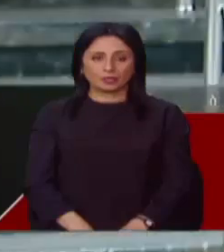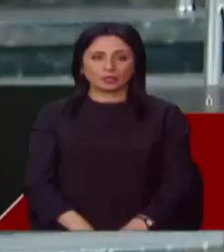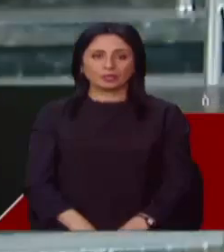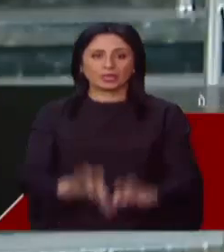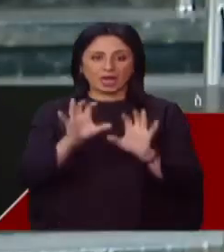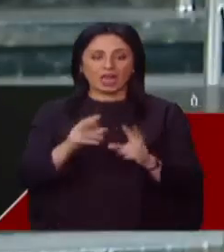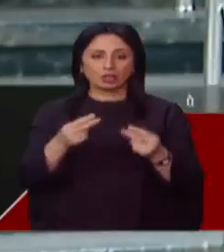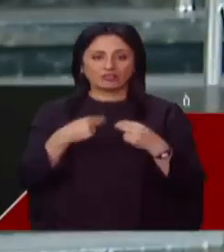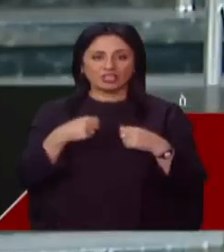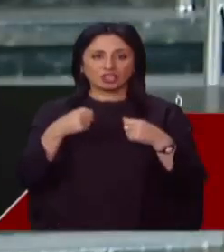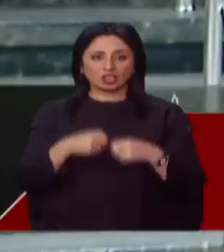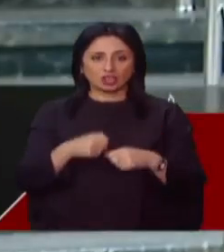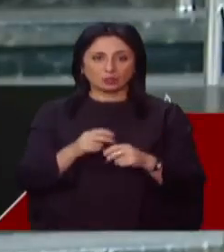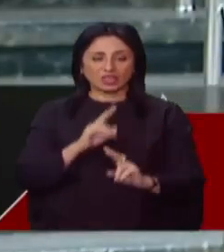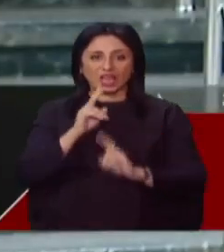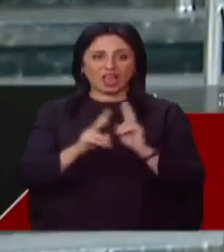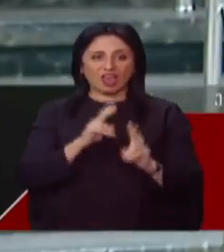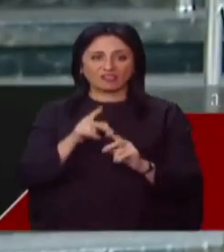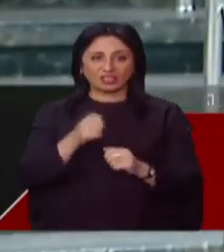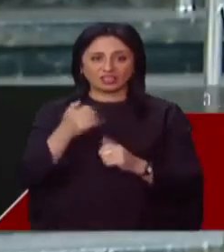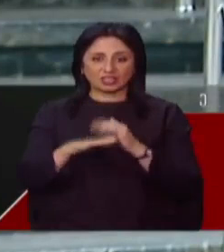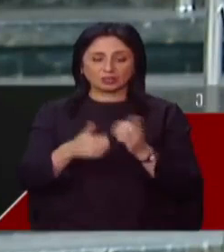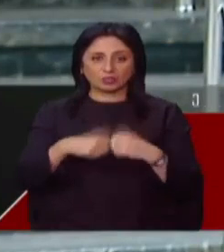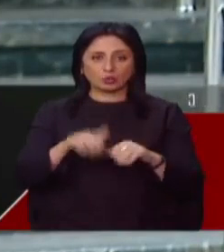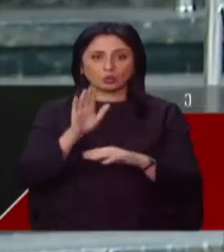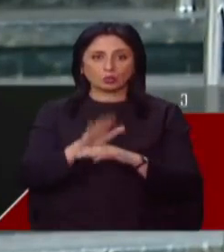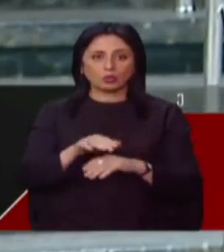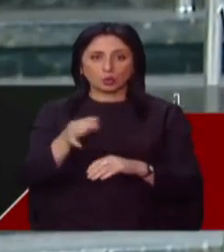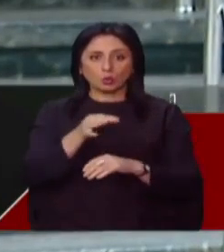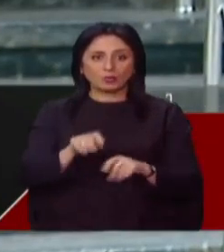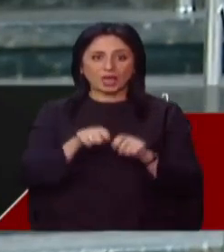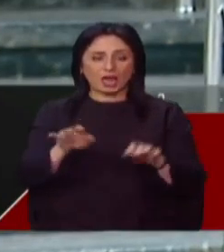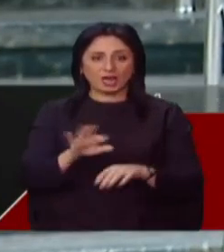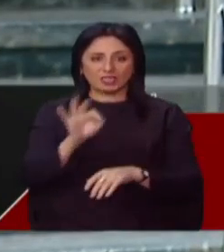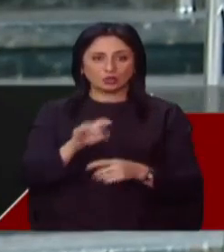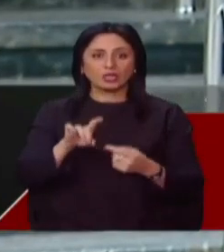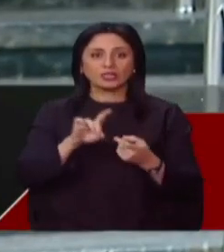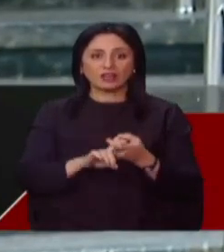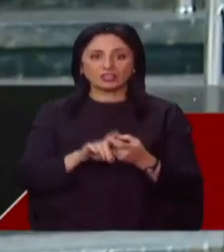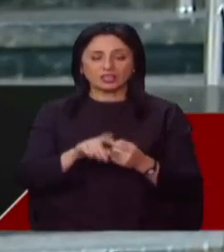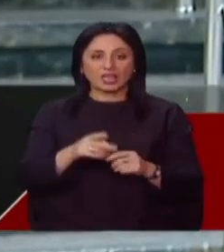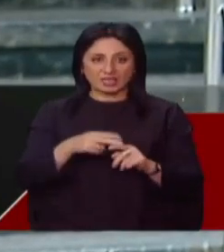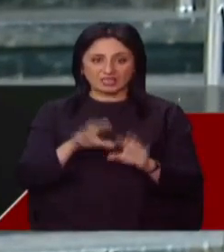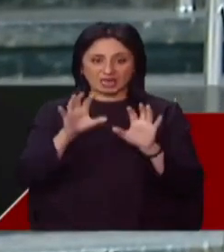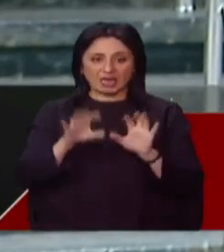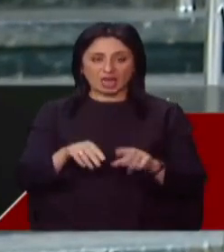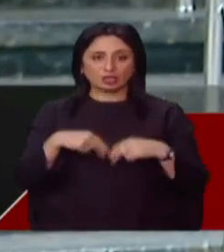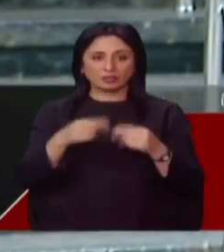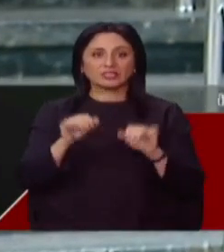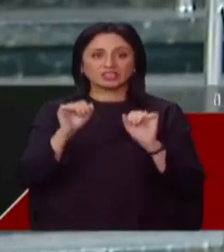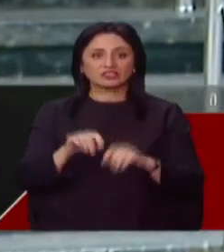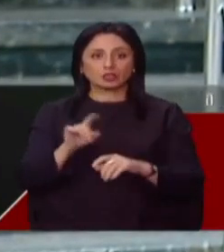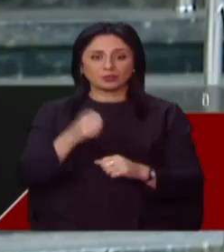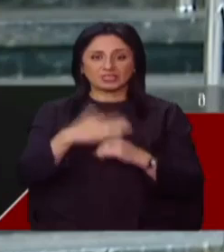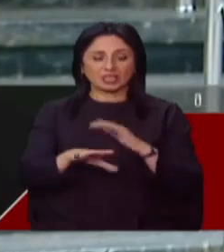Კანონი გვაძლევს უფლებას, რომ გავასაჩიროთ ცესოს განკარგულება უბნების არ გახსნასთან დაკავშირებით. ესე იგი, კანონი იძლევა